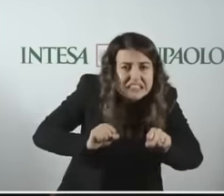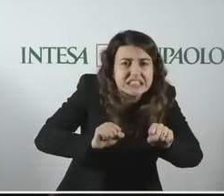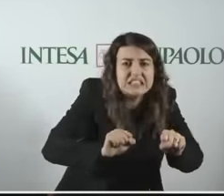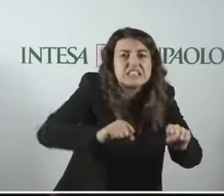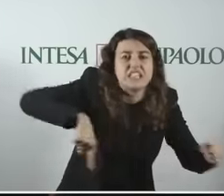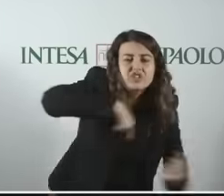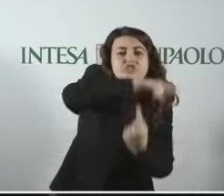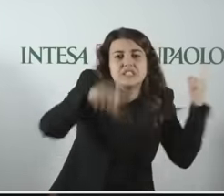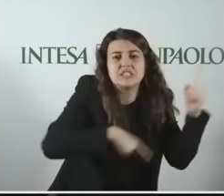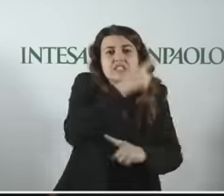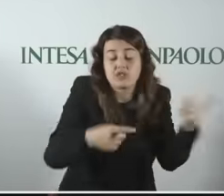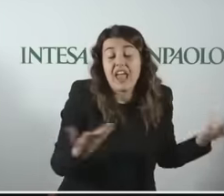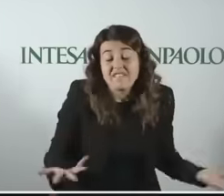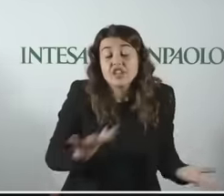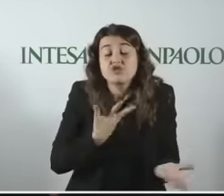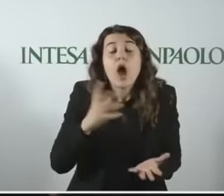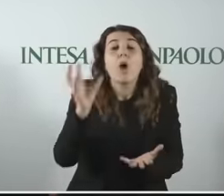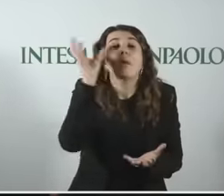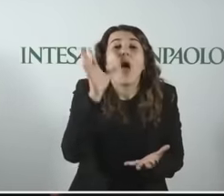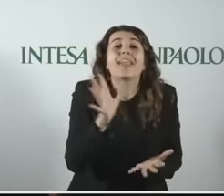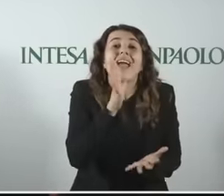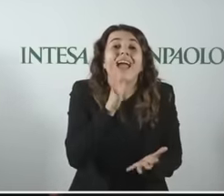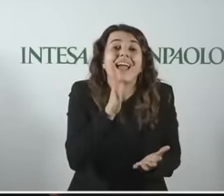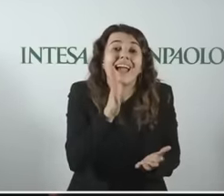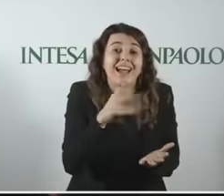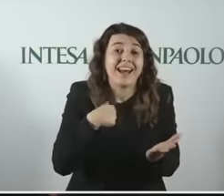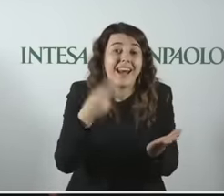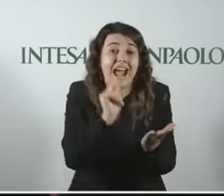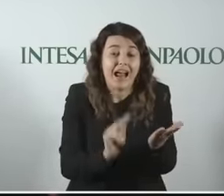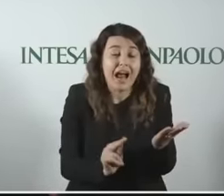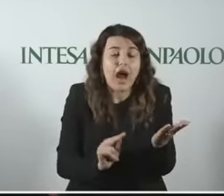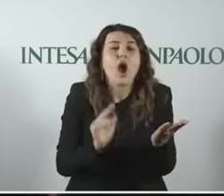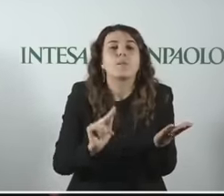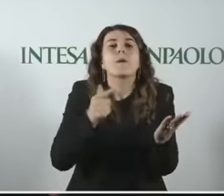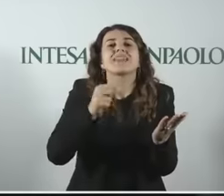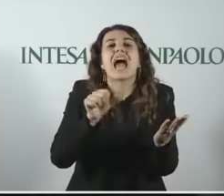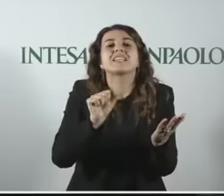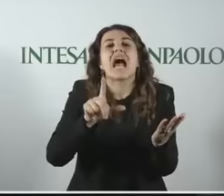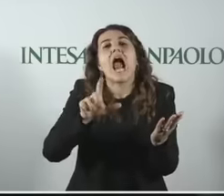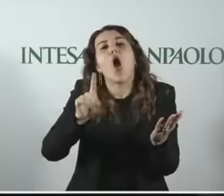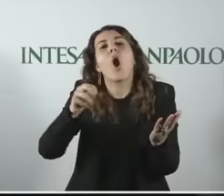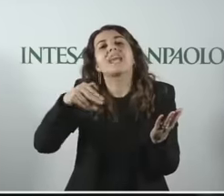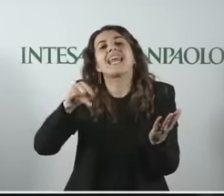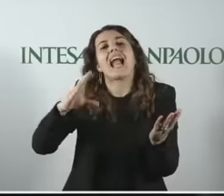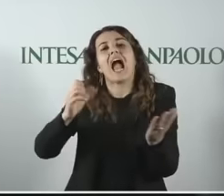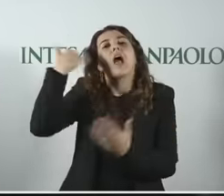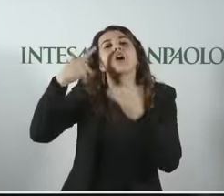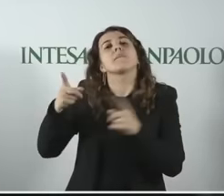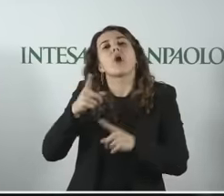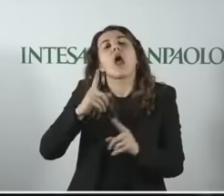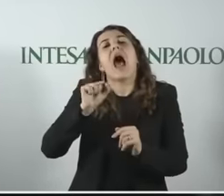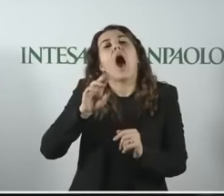epigramma di un poeta greco antipatro di tessalonica dell'età di Augusto che esalta